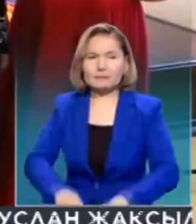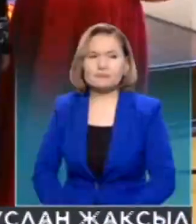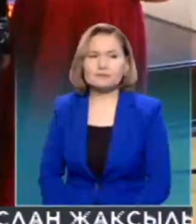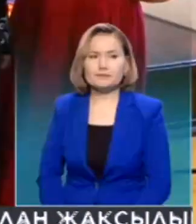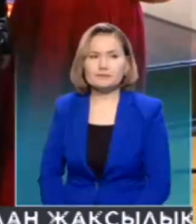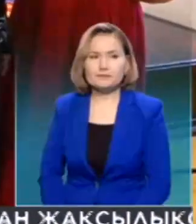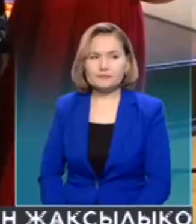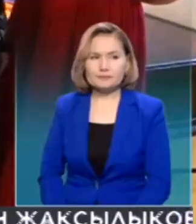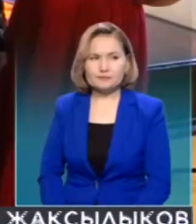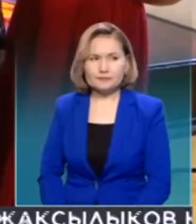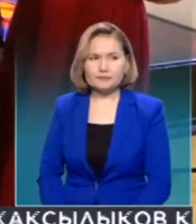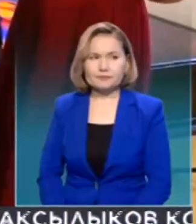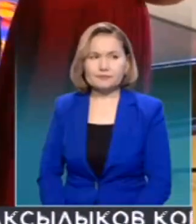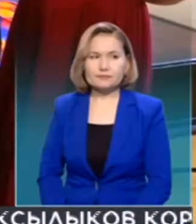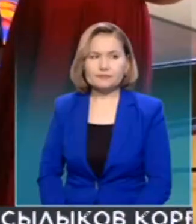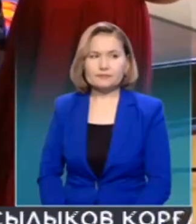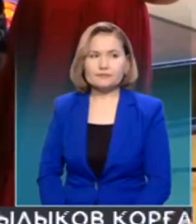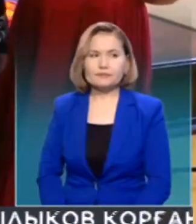тыңдайық.